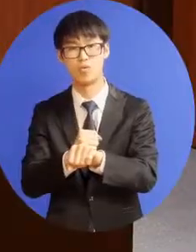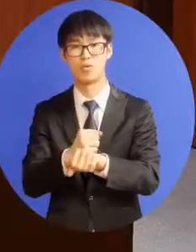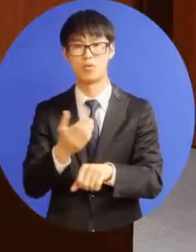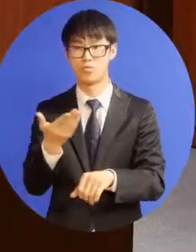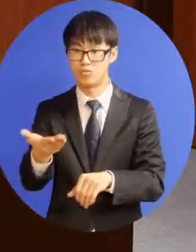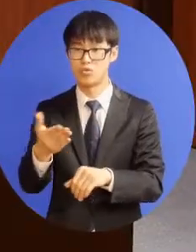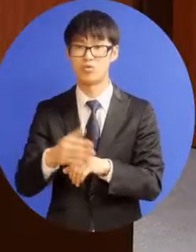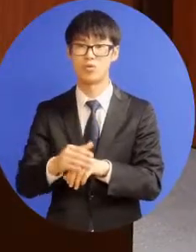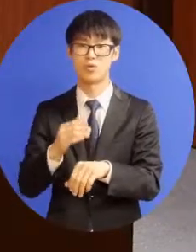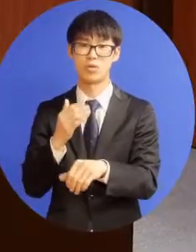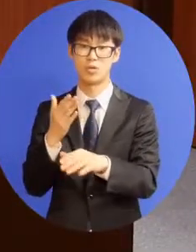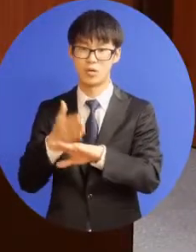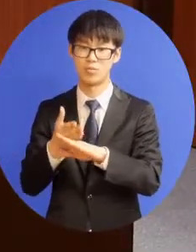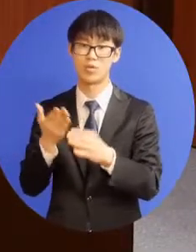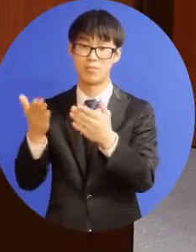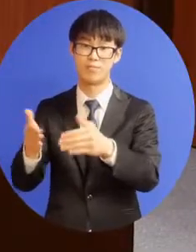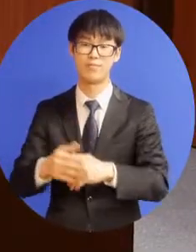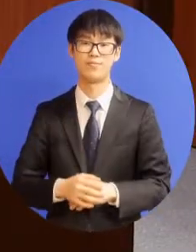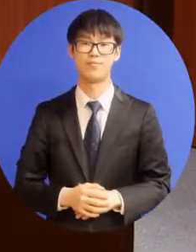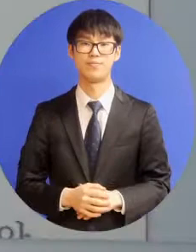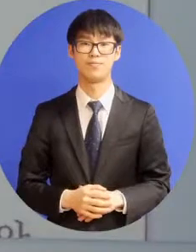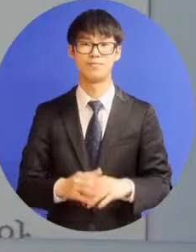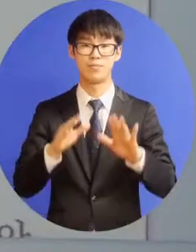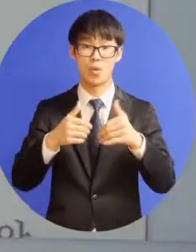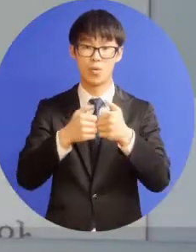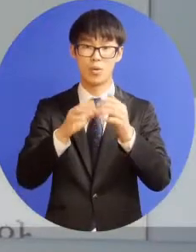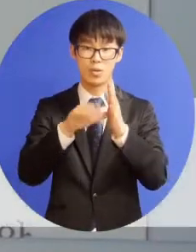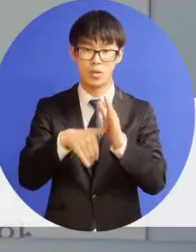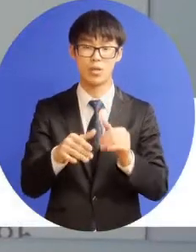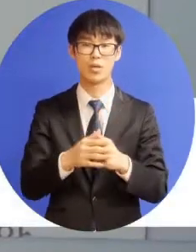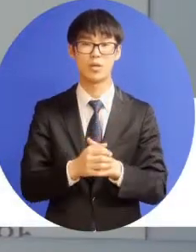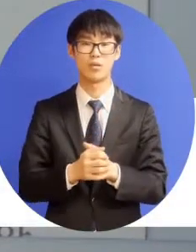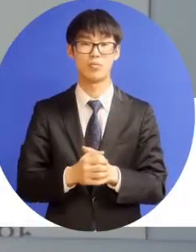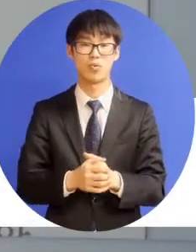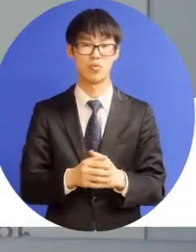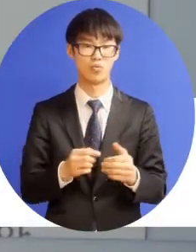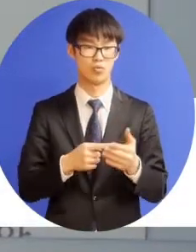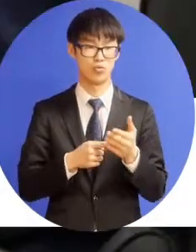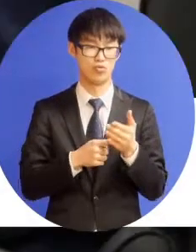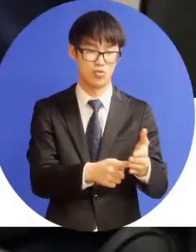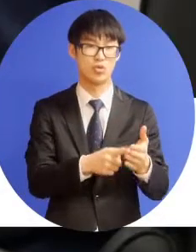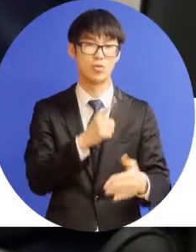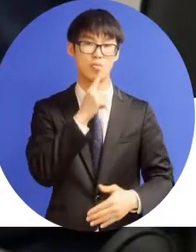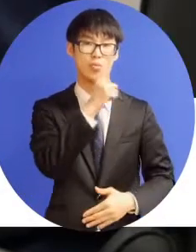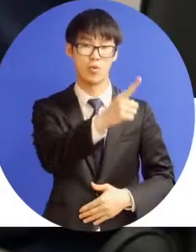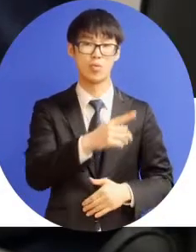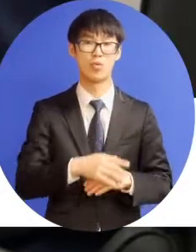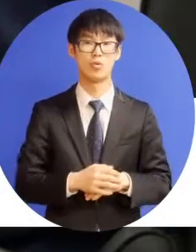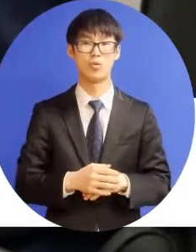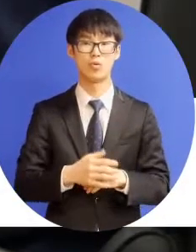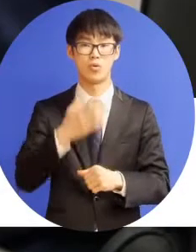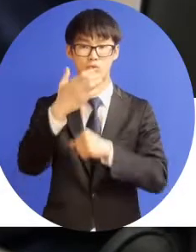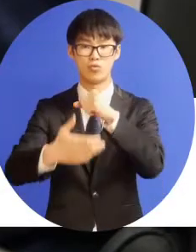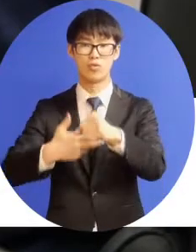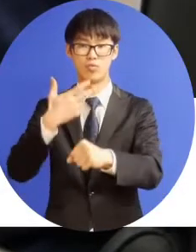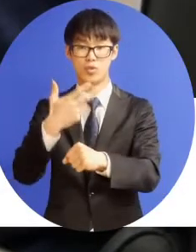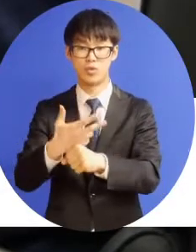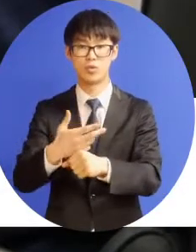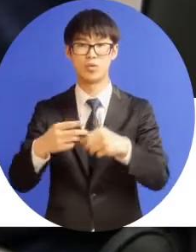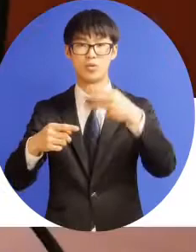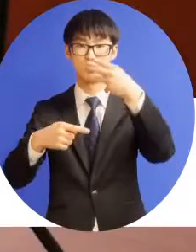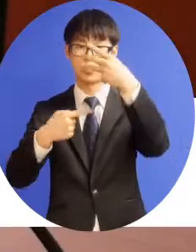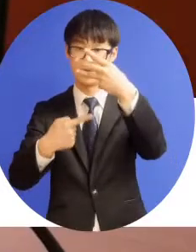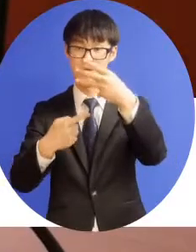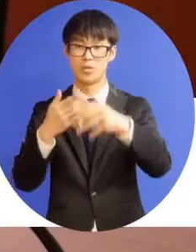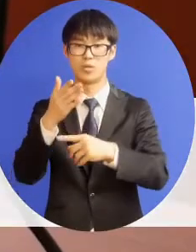치하하며 진행됐습니다. 이번 회의에서는 읍면동 추진 상황 보고와 함께 제97주년 3.1절